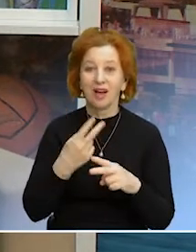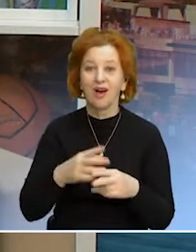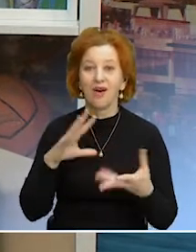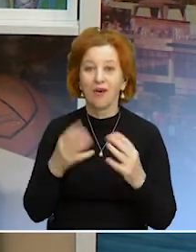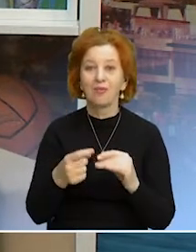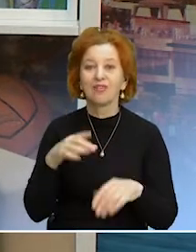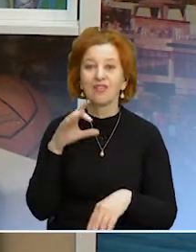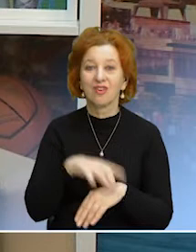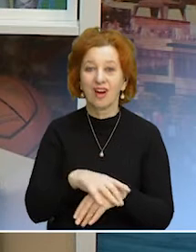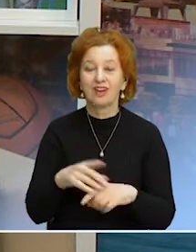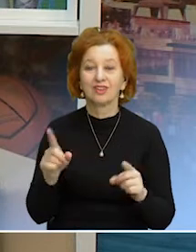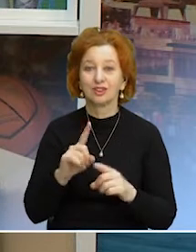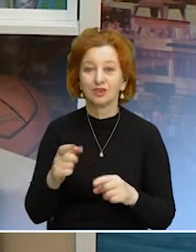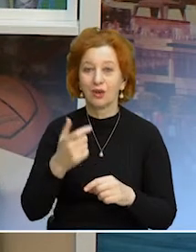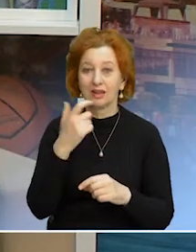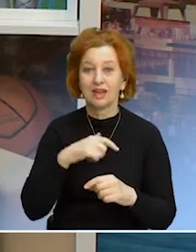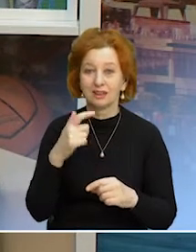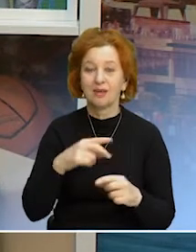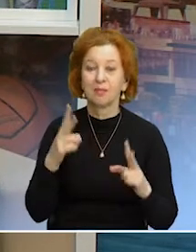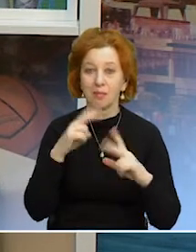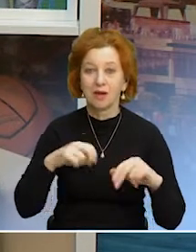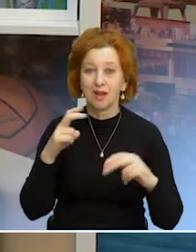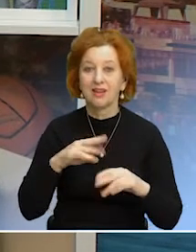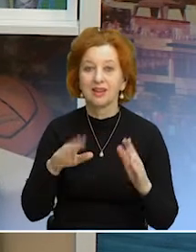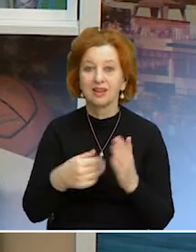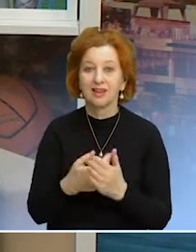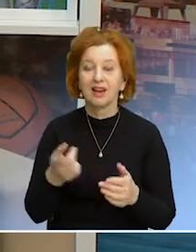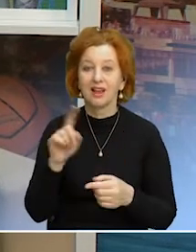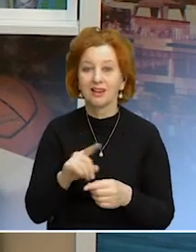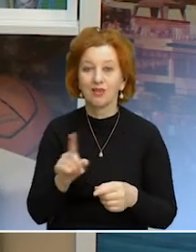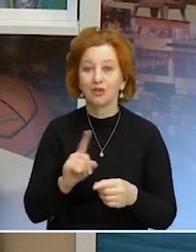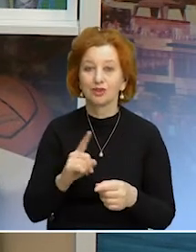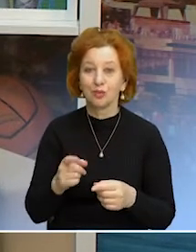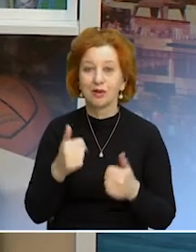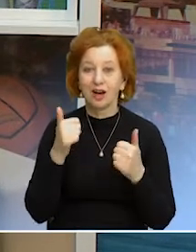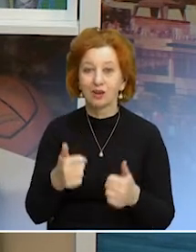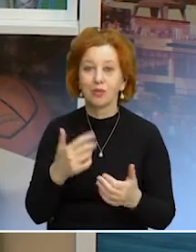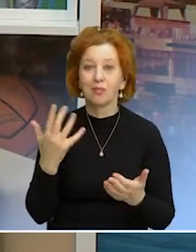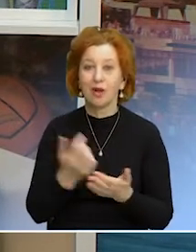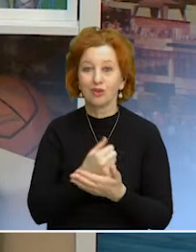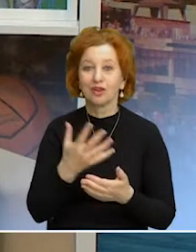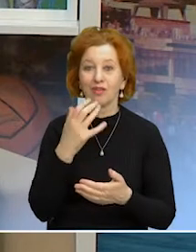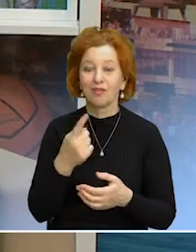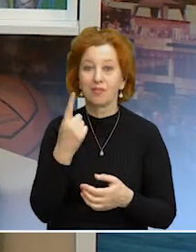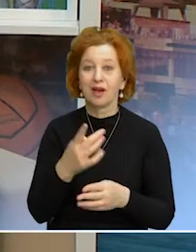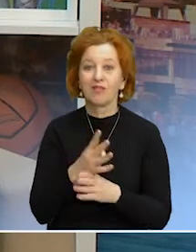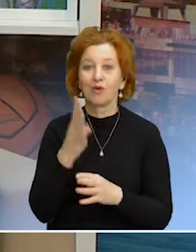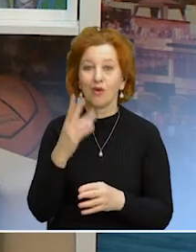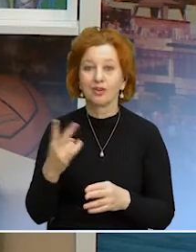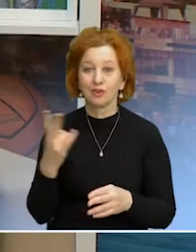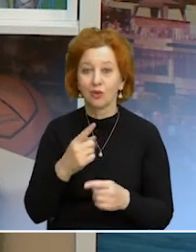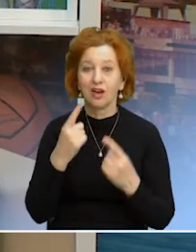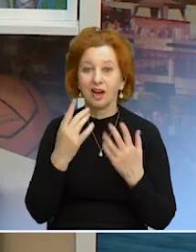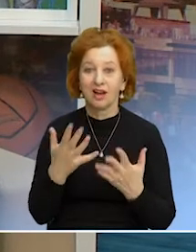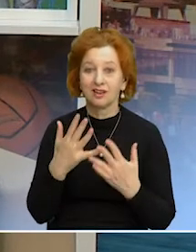такой общеизвестный факт, но на себе, к сожалению, проверенный. Для того, чтобы хорошо получаться на фотографиях, в первую очередь